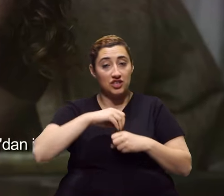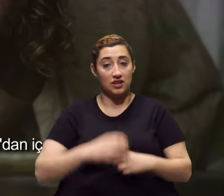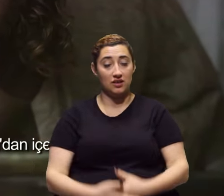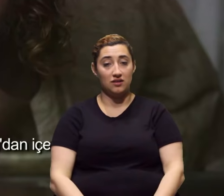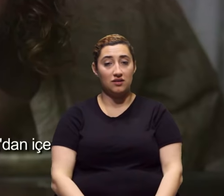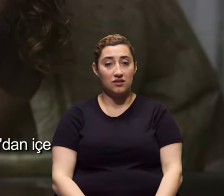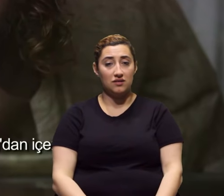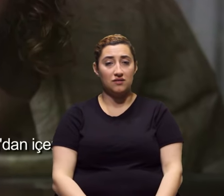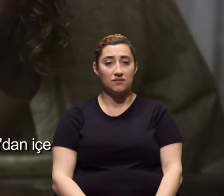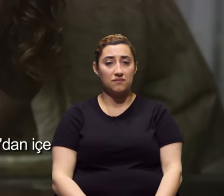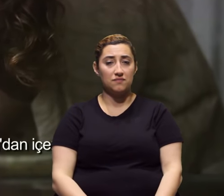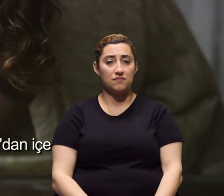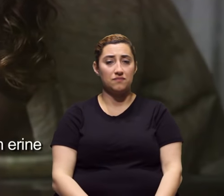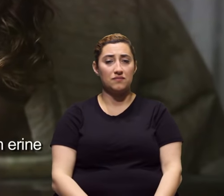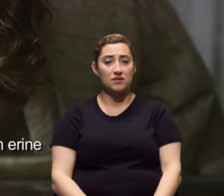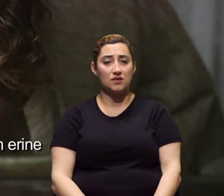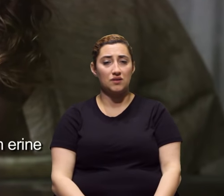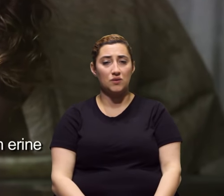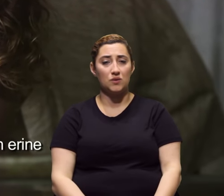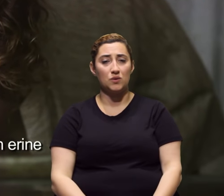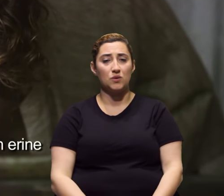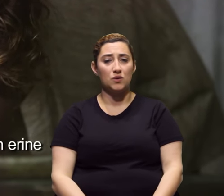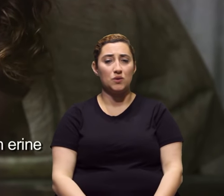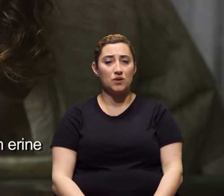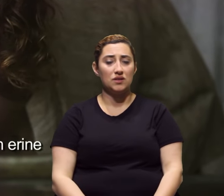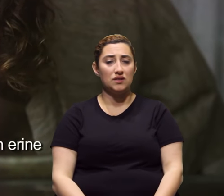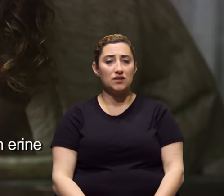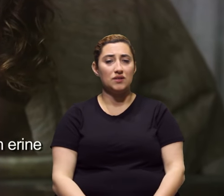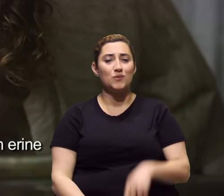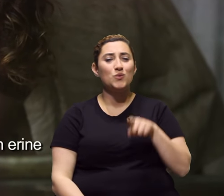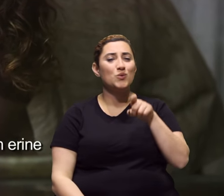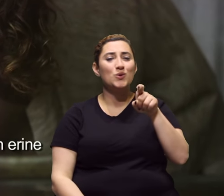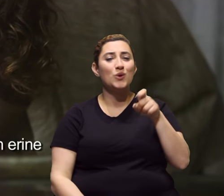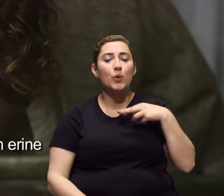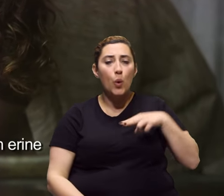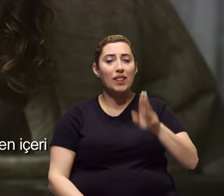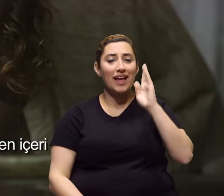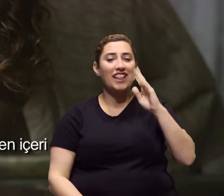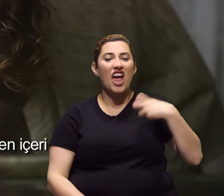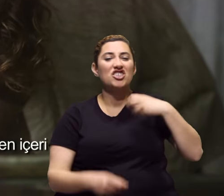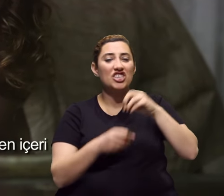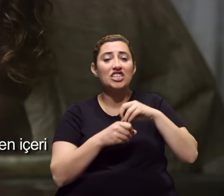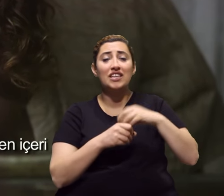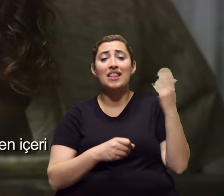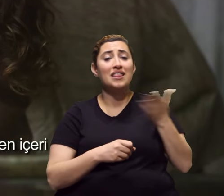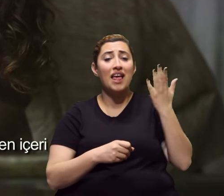Sülük seyir eden aşkın erini. Limen yezhebu fi tarikatil hakikati. Nice mezhep olur